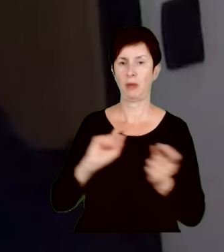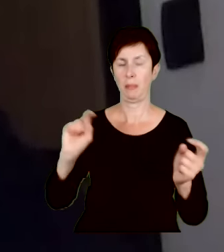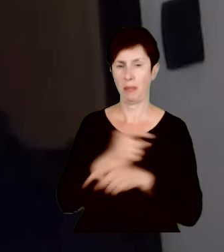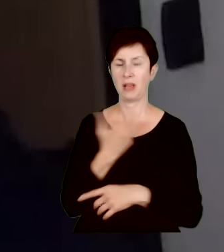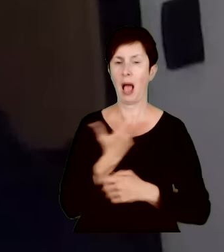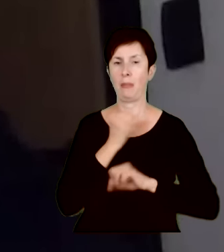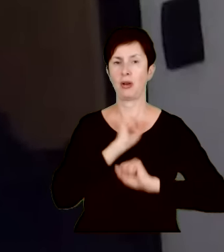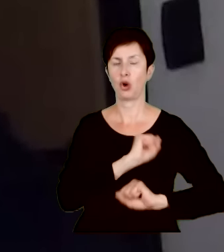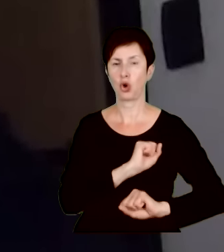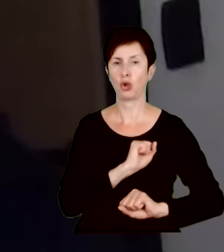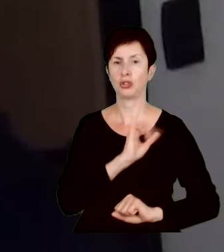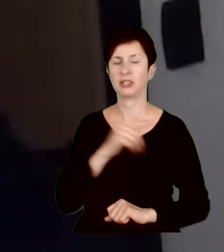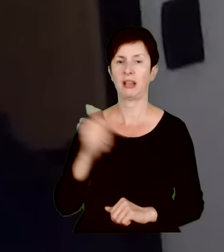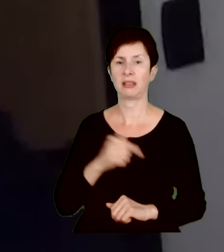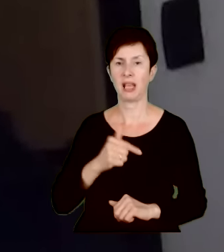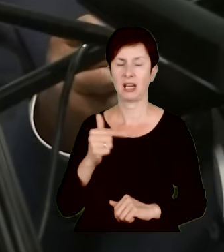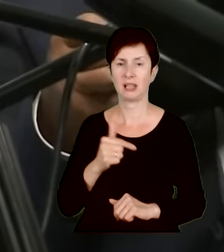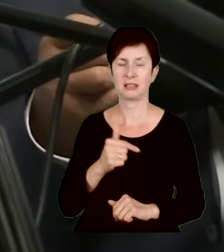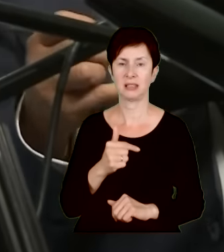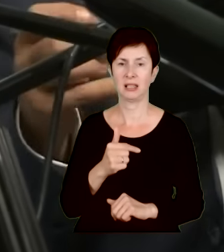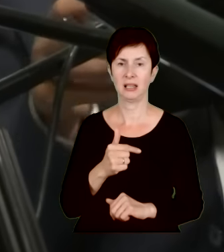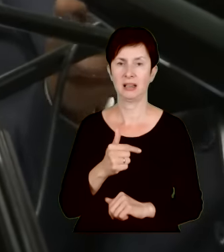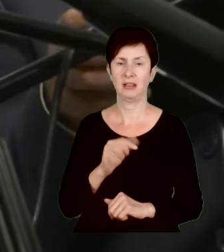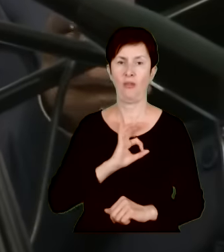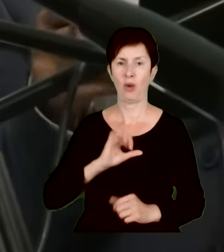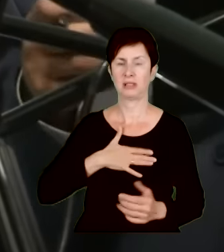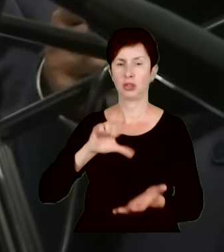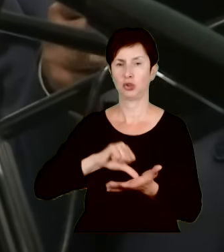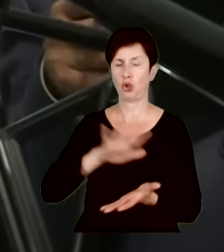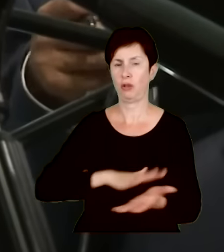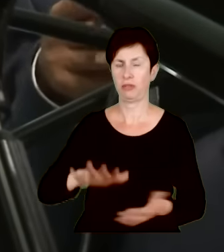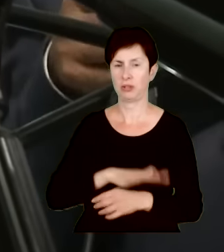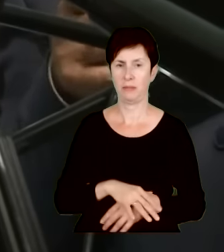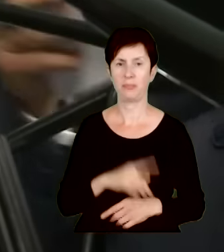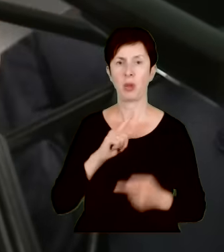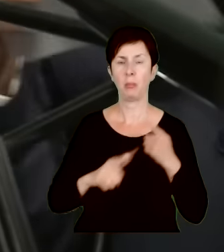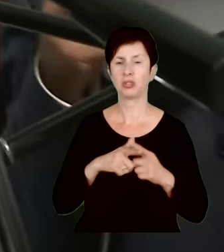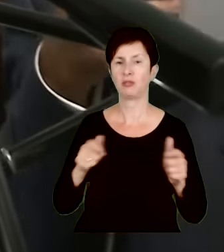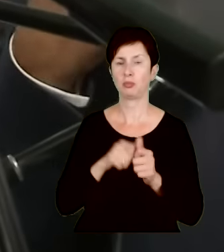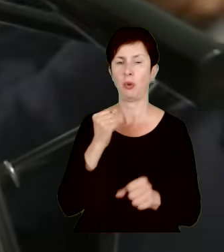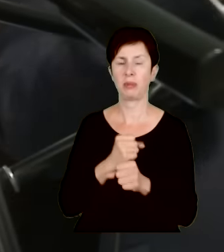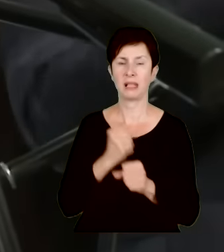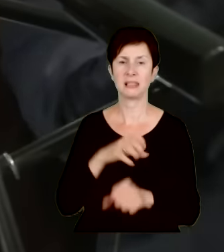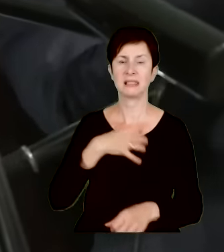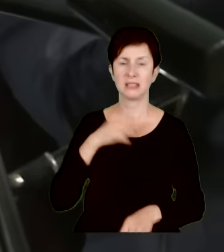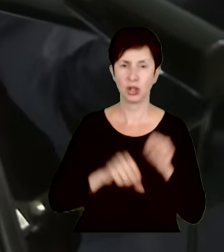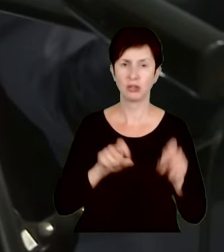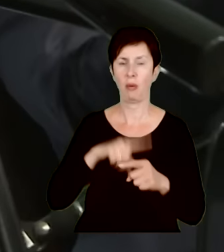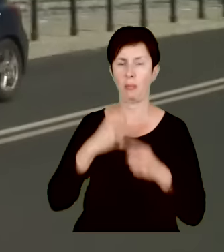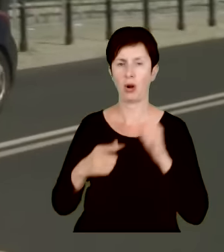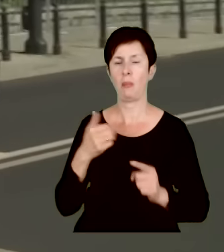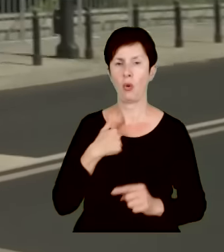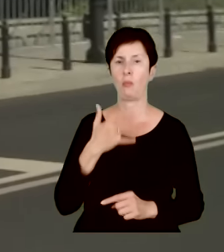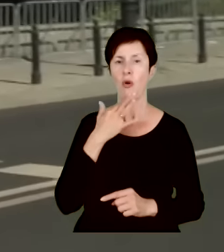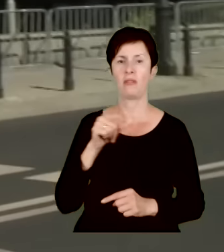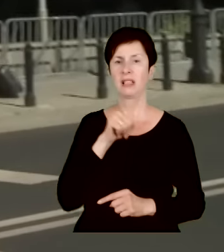interesy świa o politycznej współpracy sędziów i polityków mówili już przedstawiciele zjednoczonej prawicy